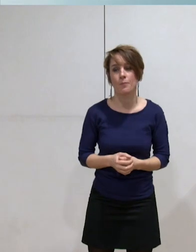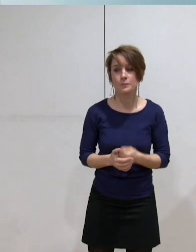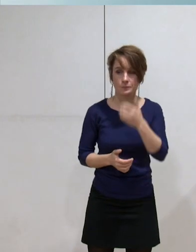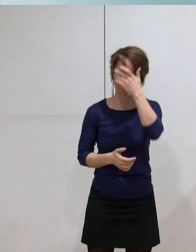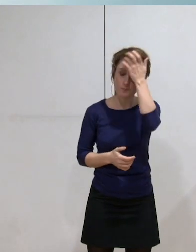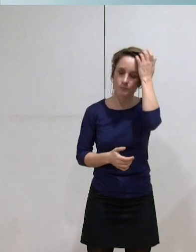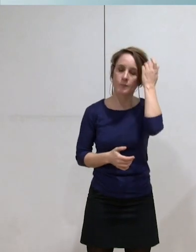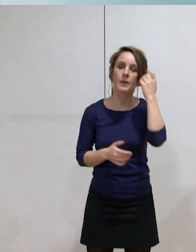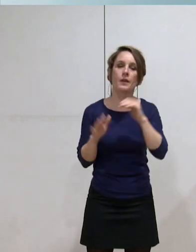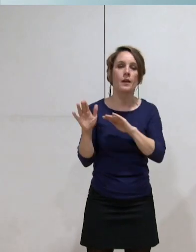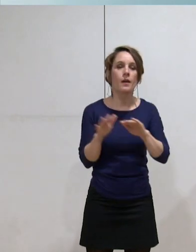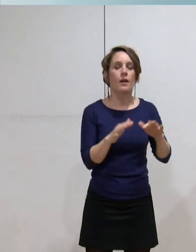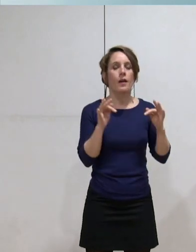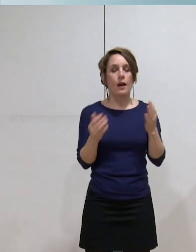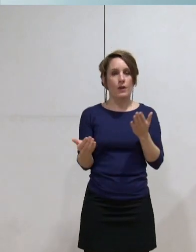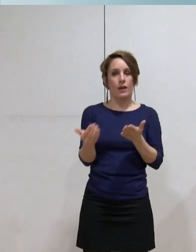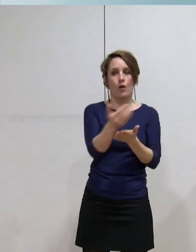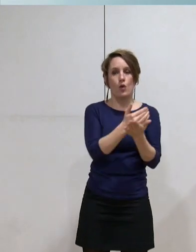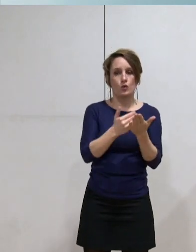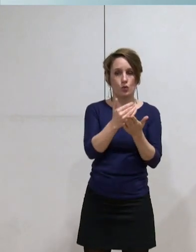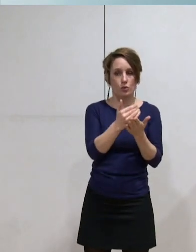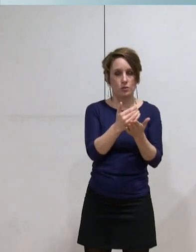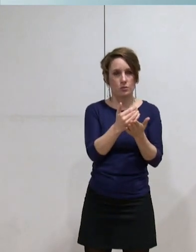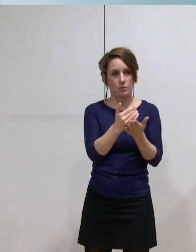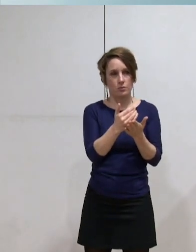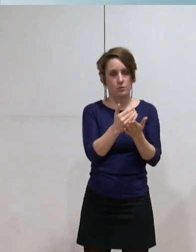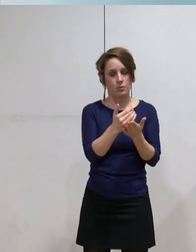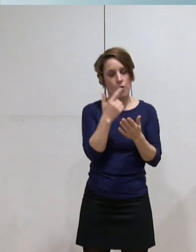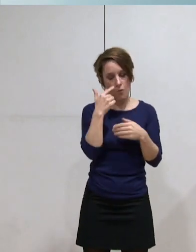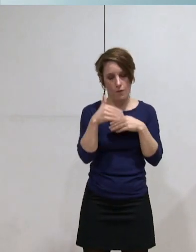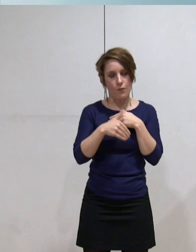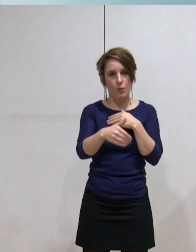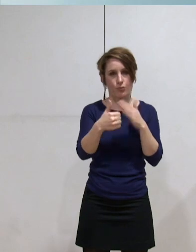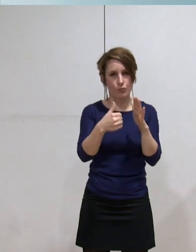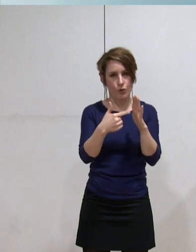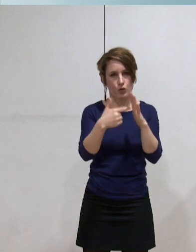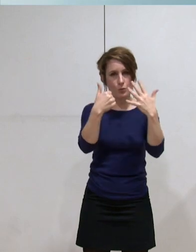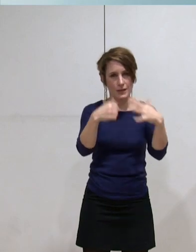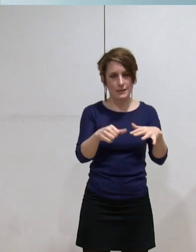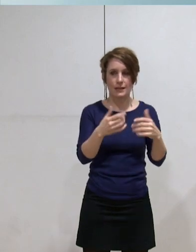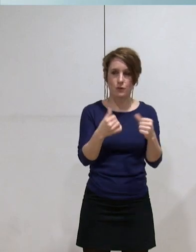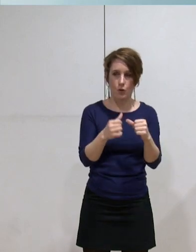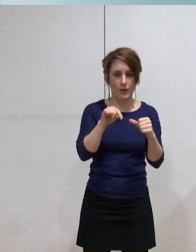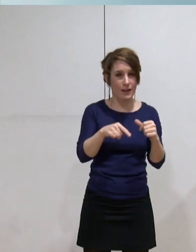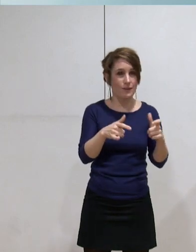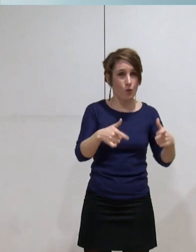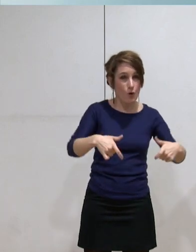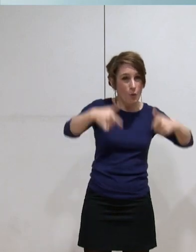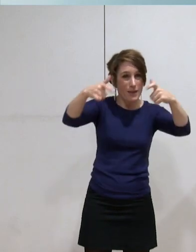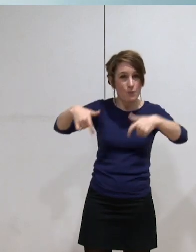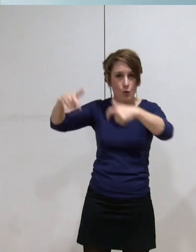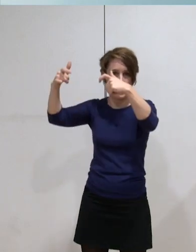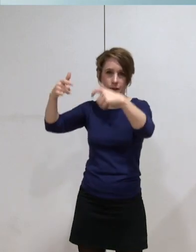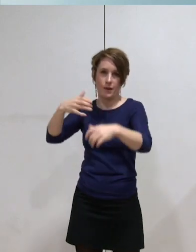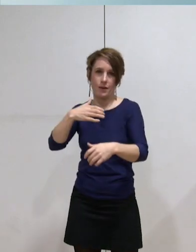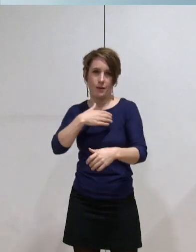effets se verront dès 2016 de travailler dans une démarche d'optimisation de notre immobilier communale en